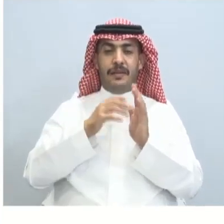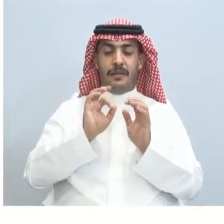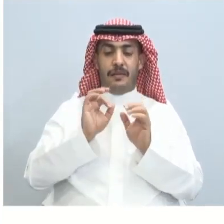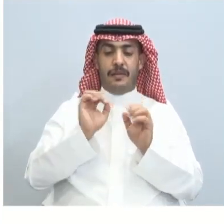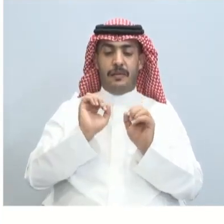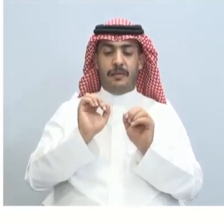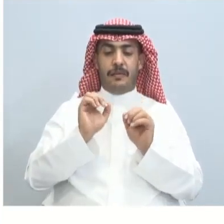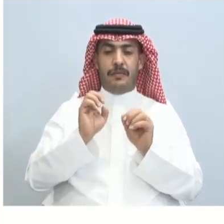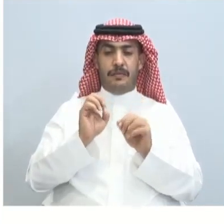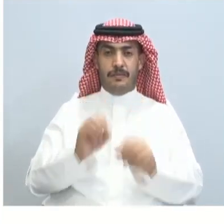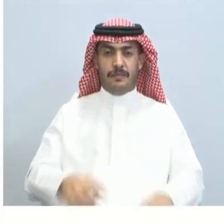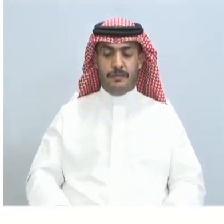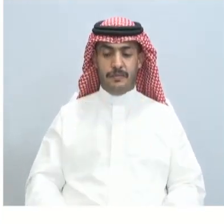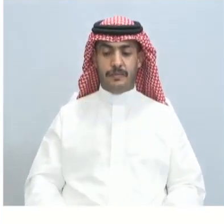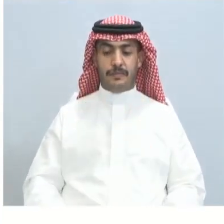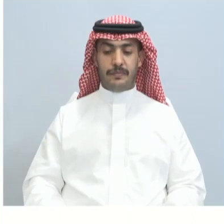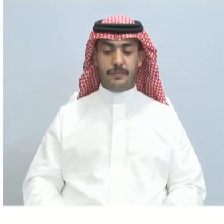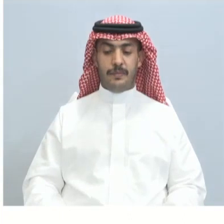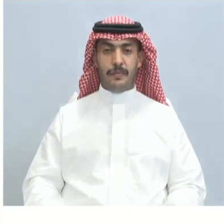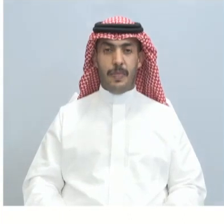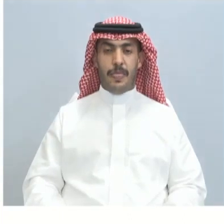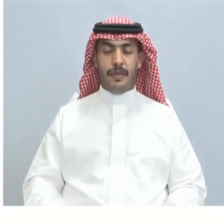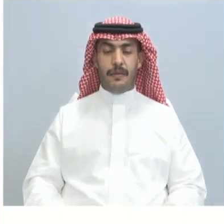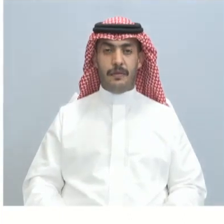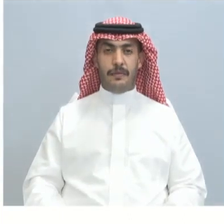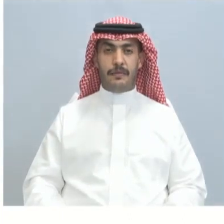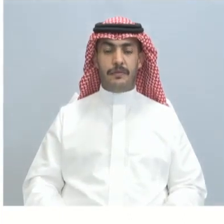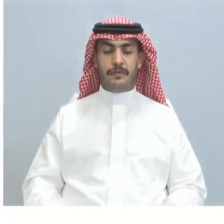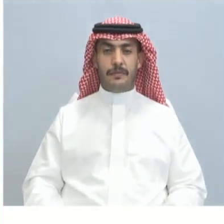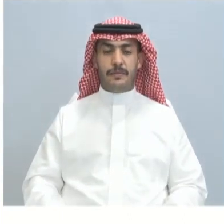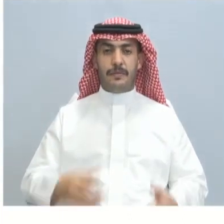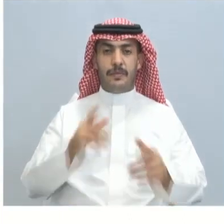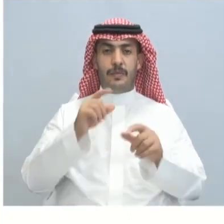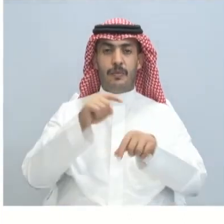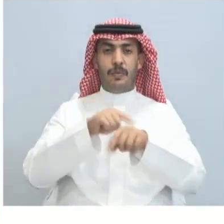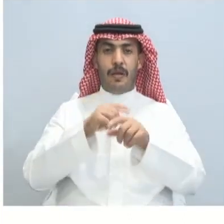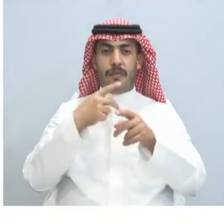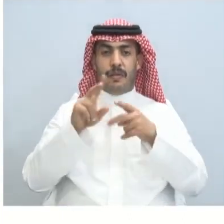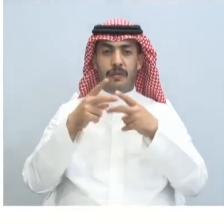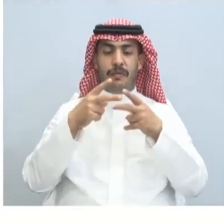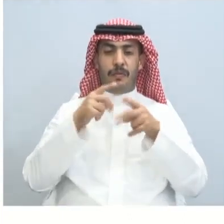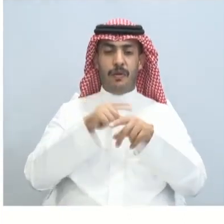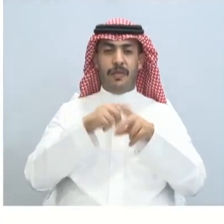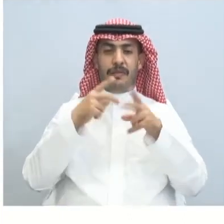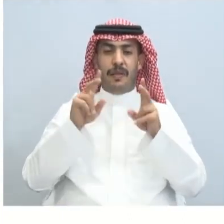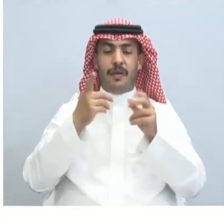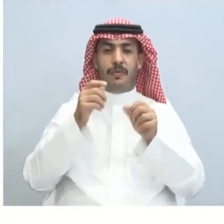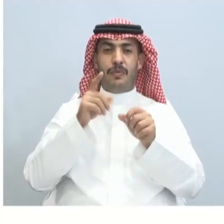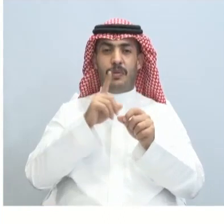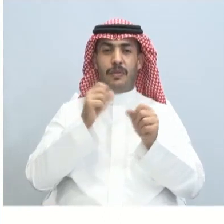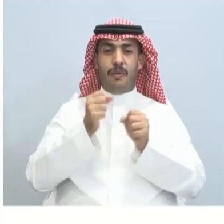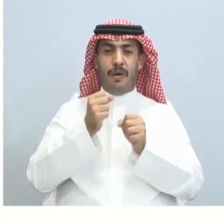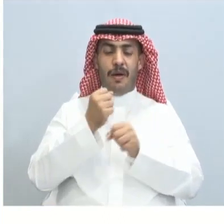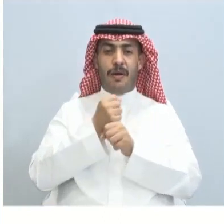يخل بالمعنى مثلا ان نترك الامر مثلا في وقت غير واضح او متى يبدا في التاريخ الدوام الشتوي